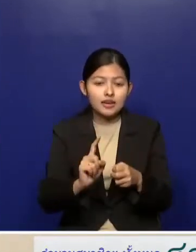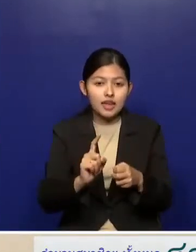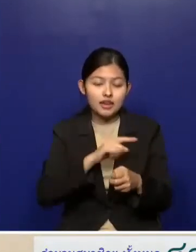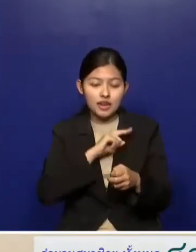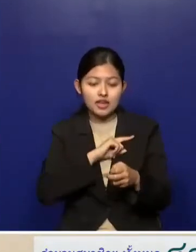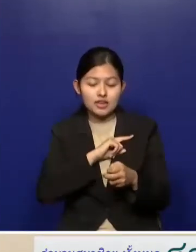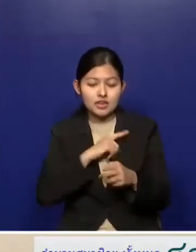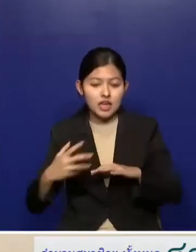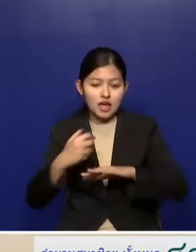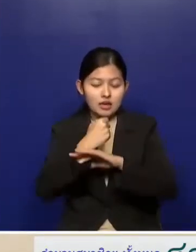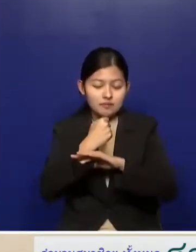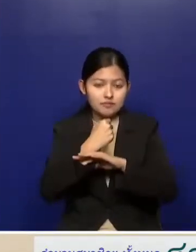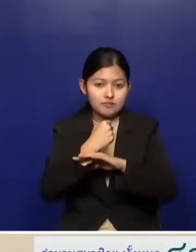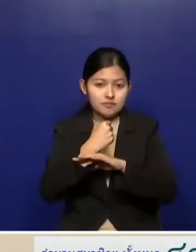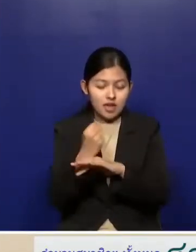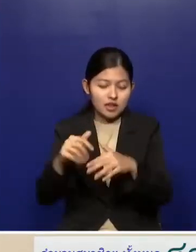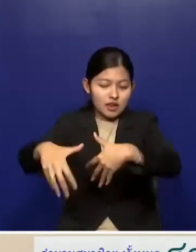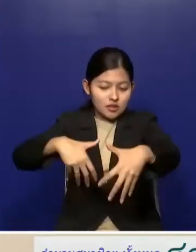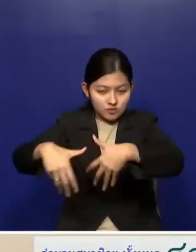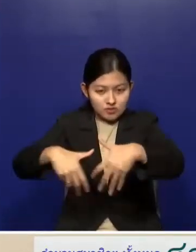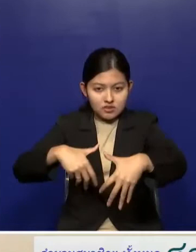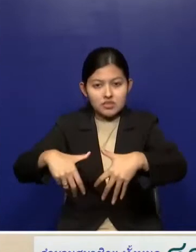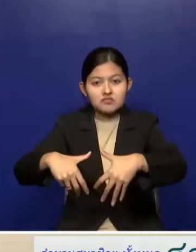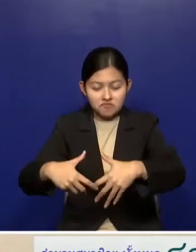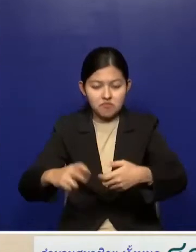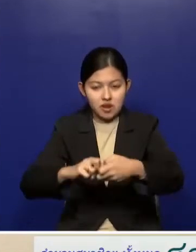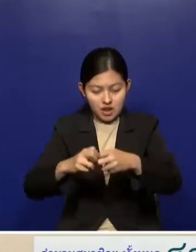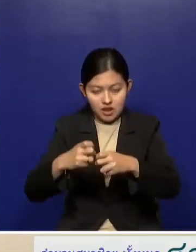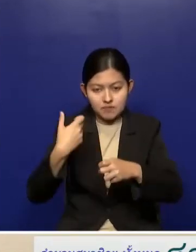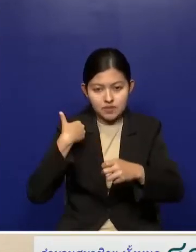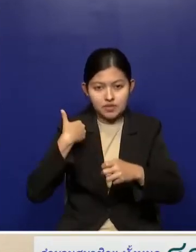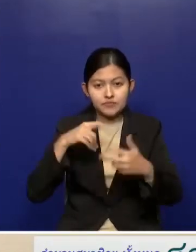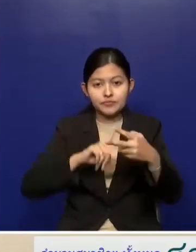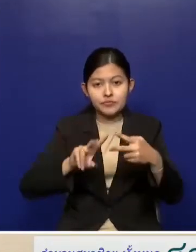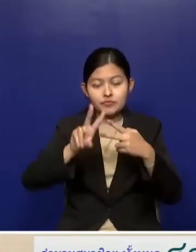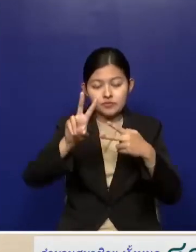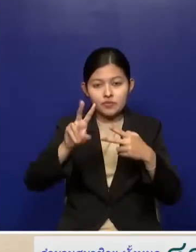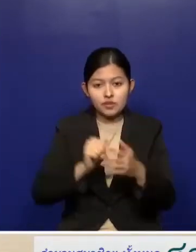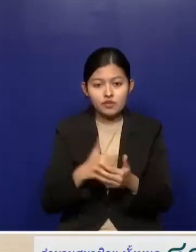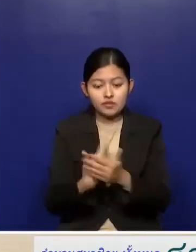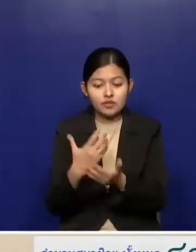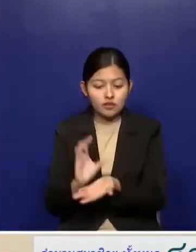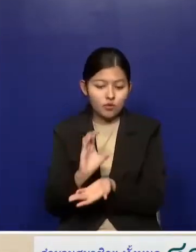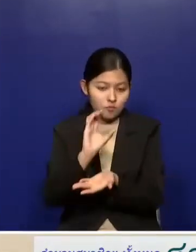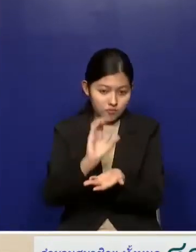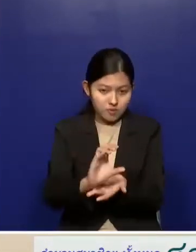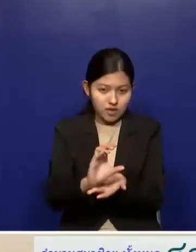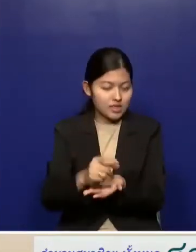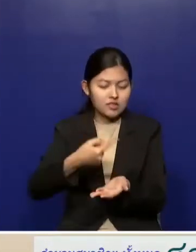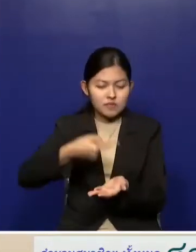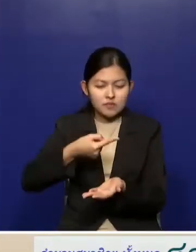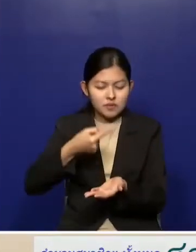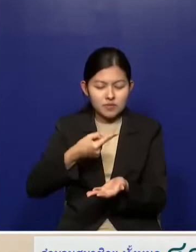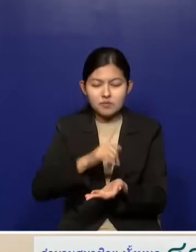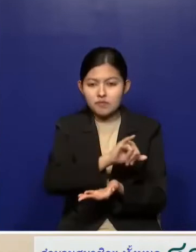กระจ applicable ใช แลion เพรางประเด็นที่ 2 ก็คYAN เปำวเธอร์เจ